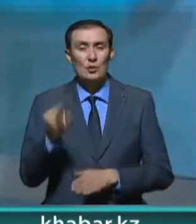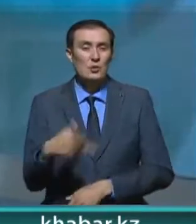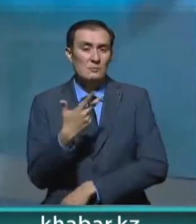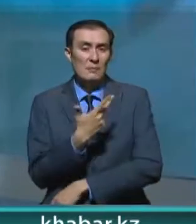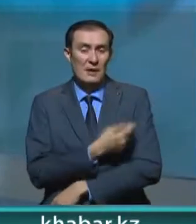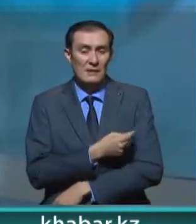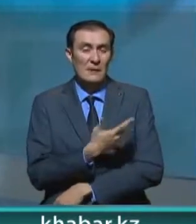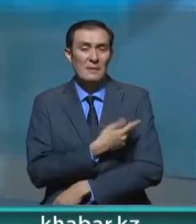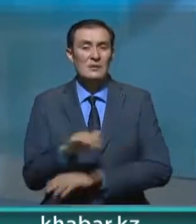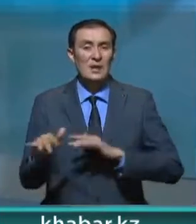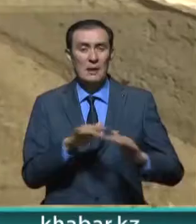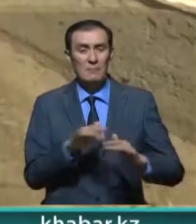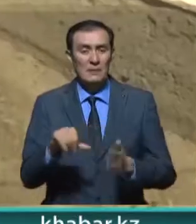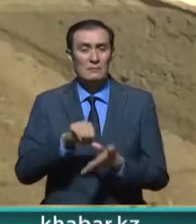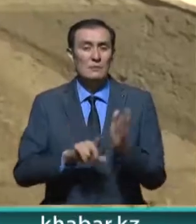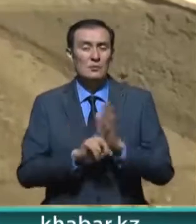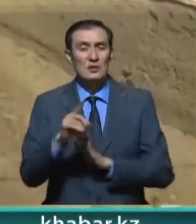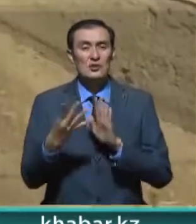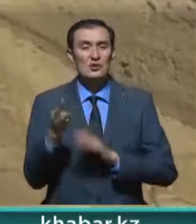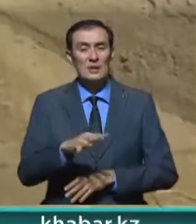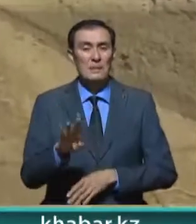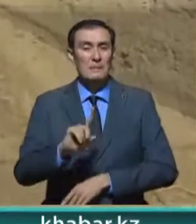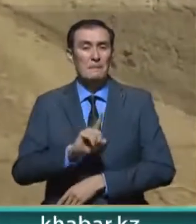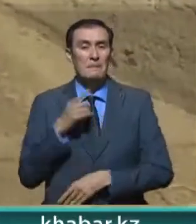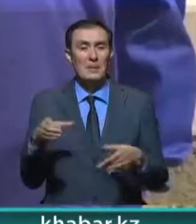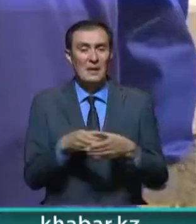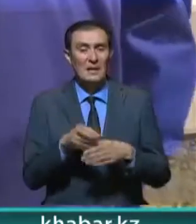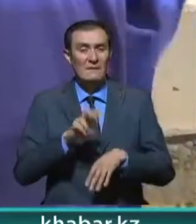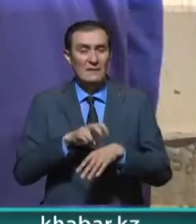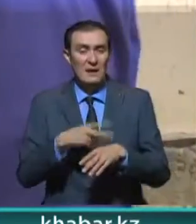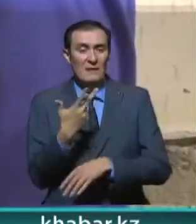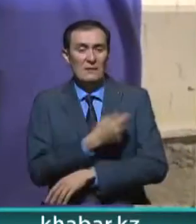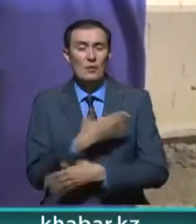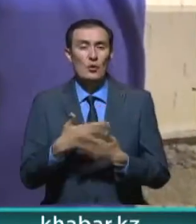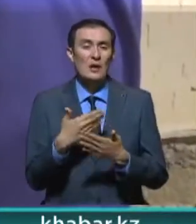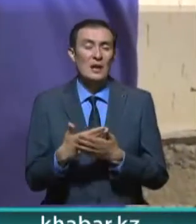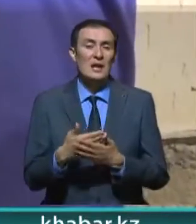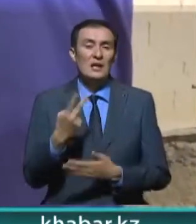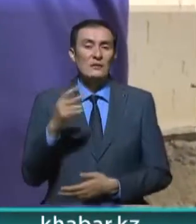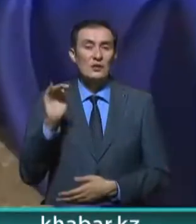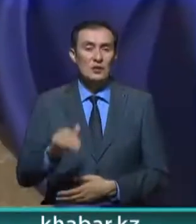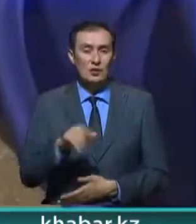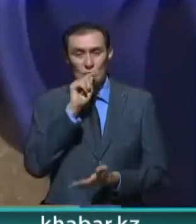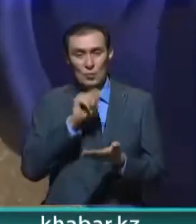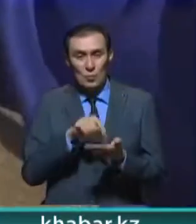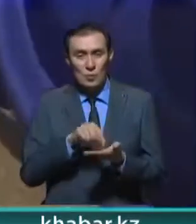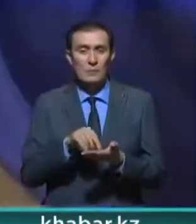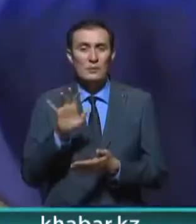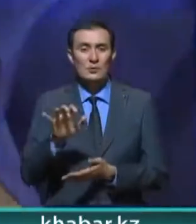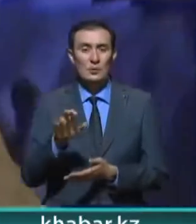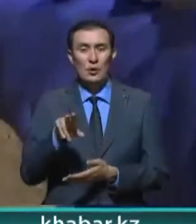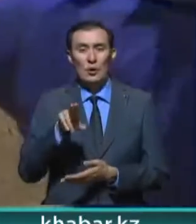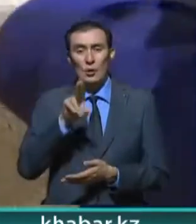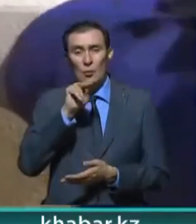препаратов прививочной компании приступили четыре бригады ветеринаров они уже провакцинировали около 2000 кур 500